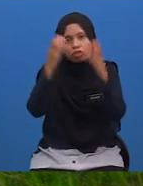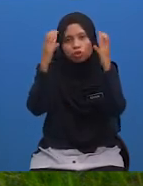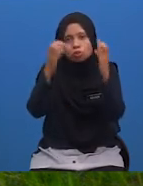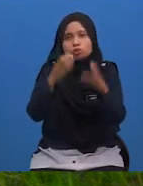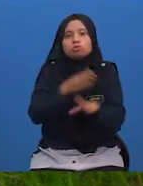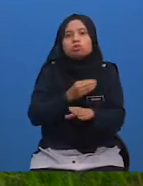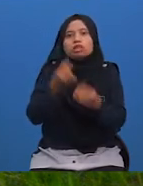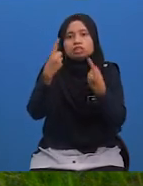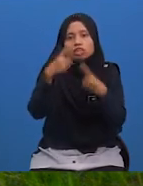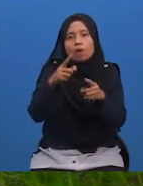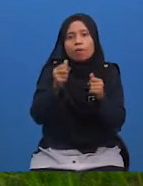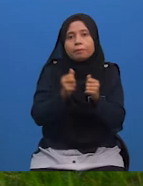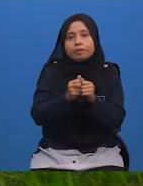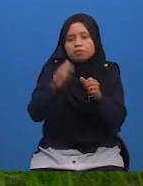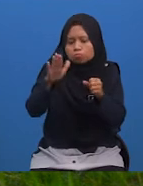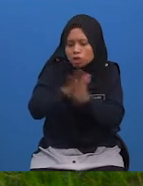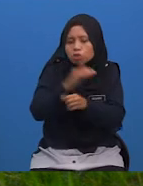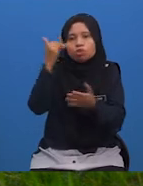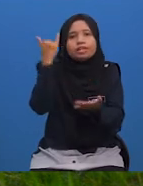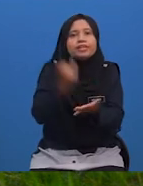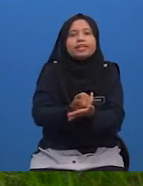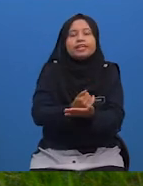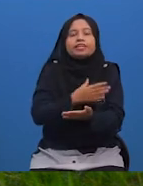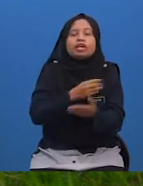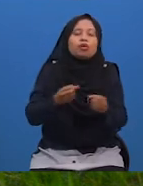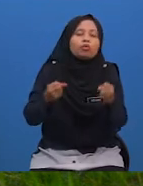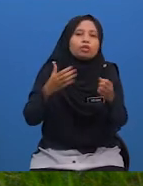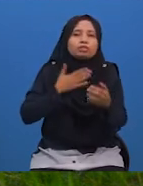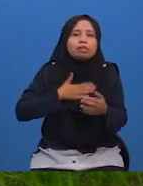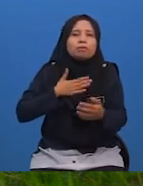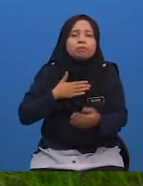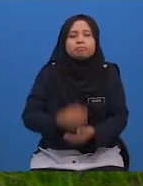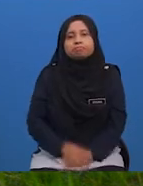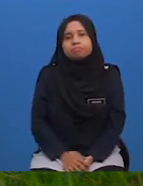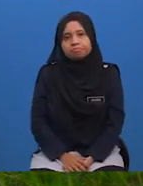cikgu dan menjawab dengan penuh yakin dan tabah.